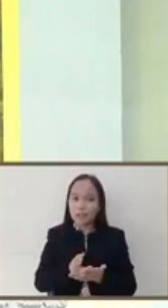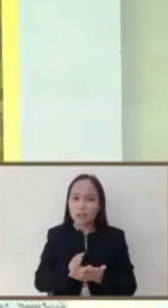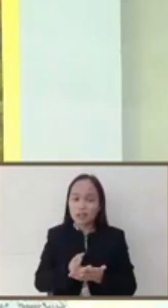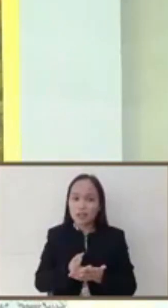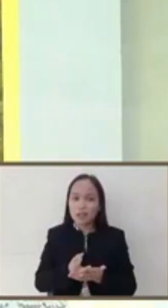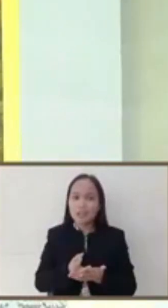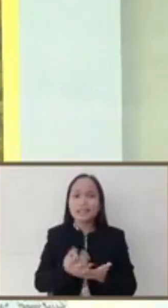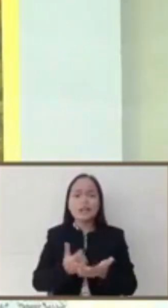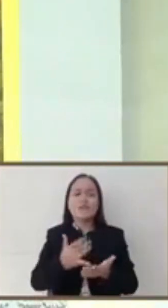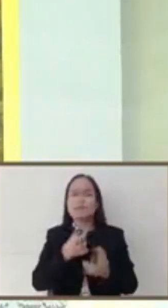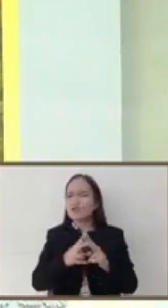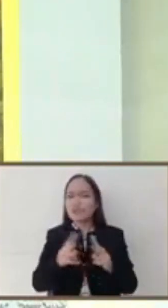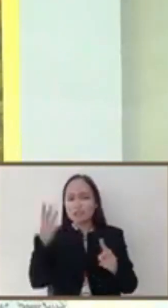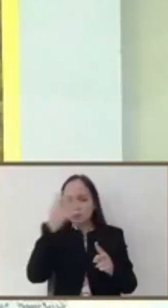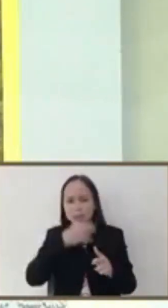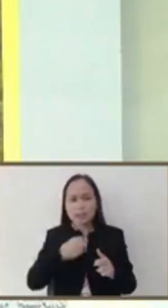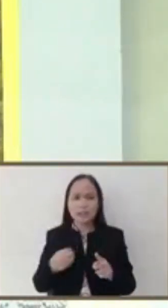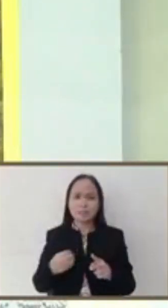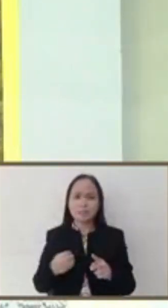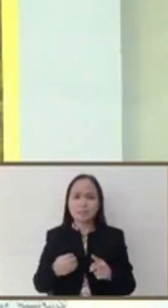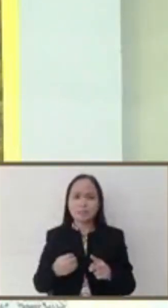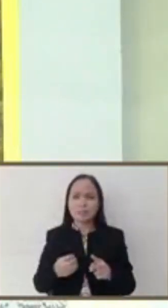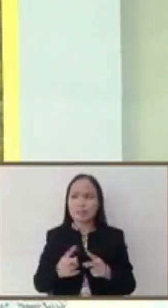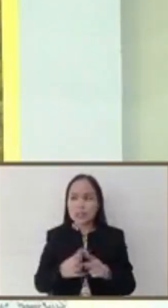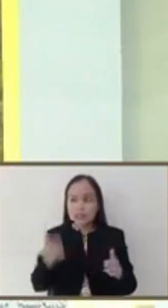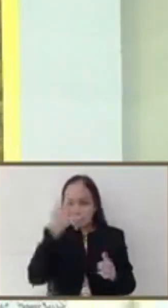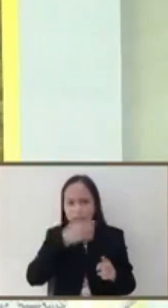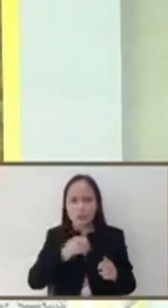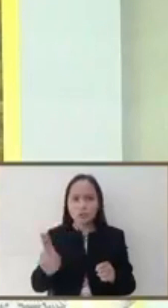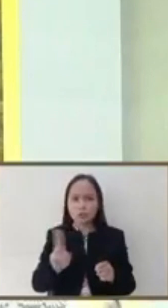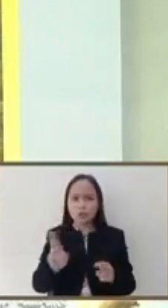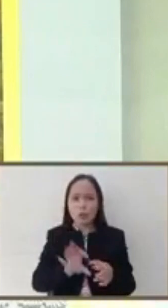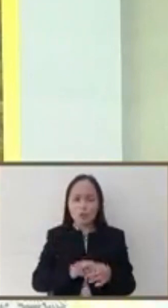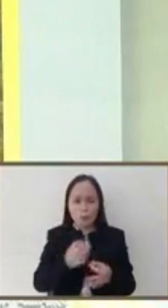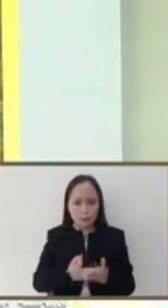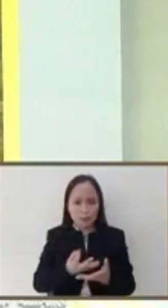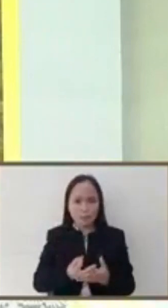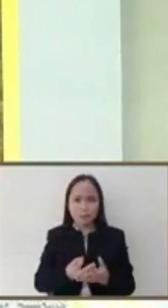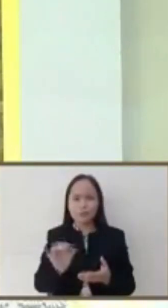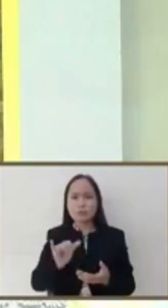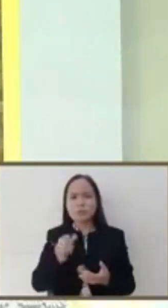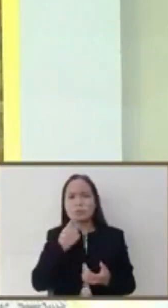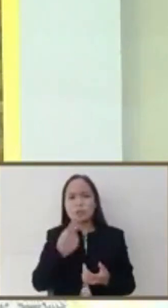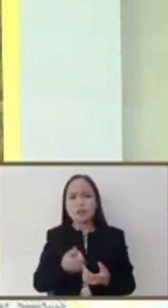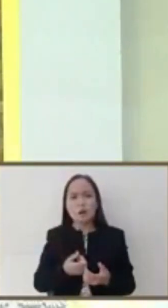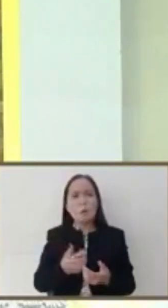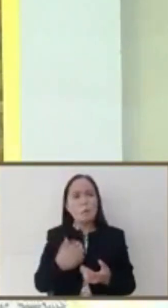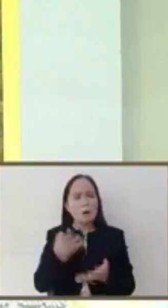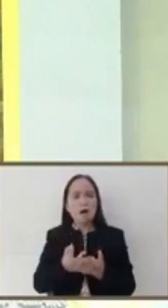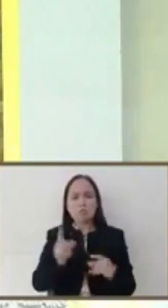kapatid. Napakahusay mga kapatid na paggamit ng pera. Akalain mo sabihin, money cannot buy